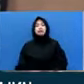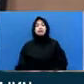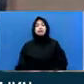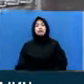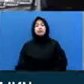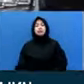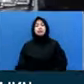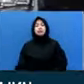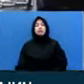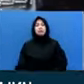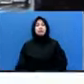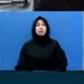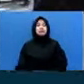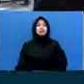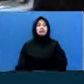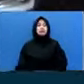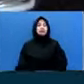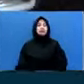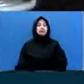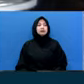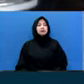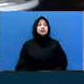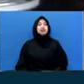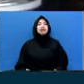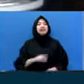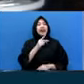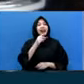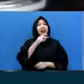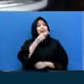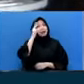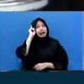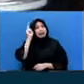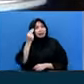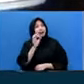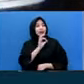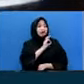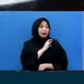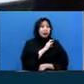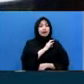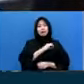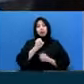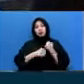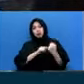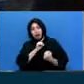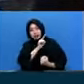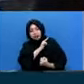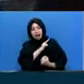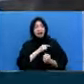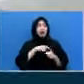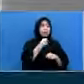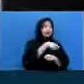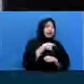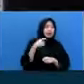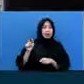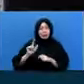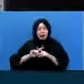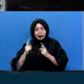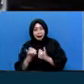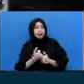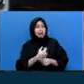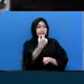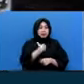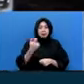swasta RI 1 dari pemerintahan dari swasta itu kita ada e yang sudah boking sat